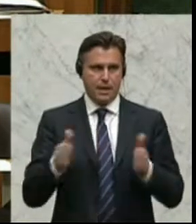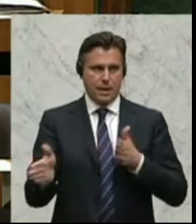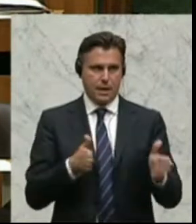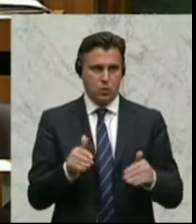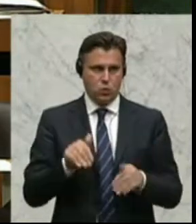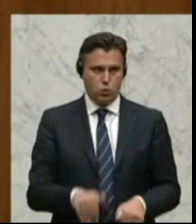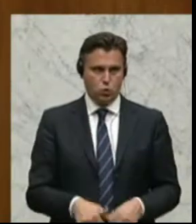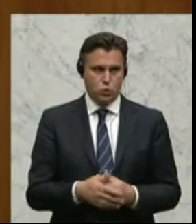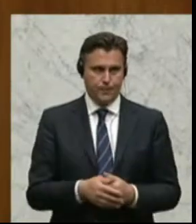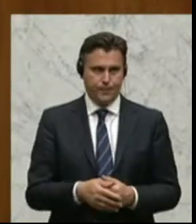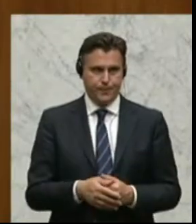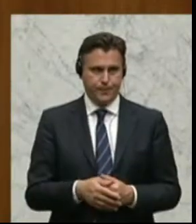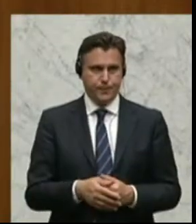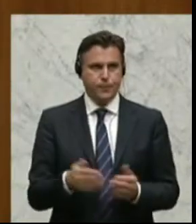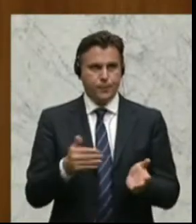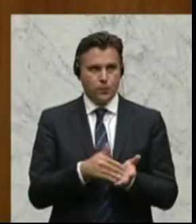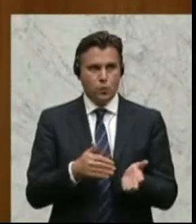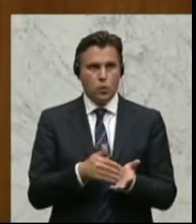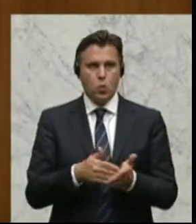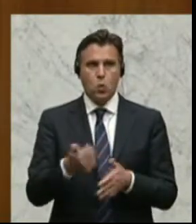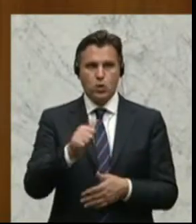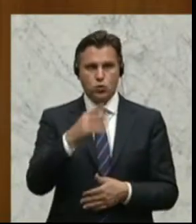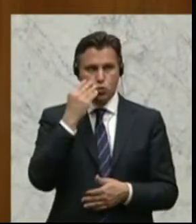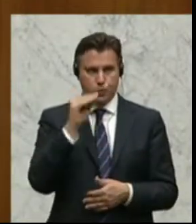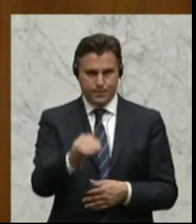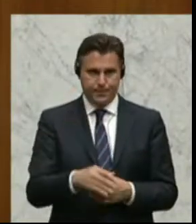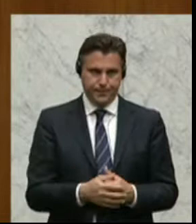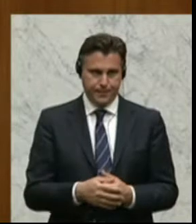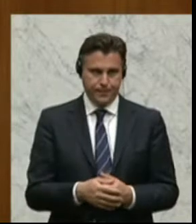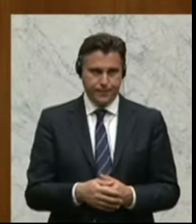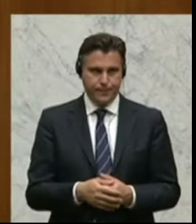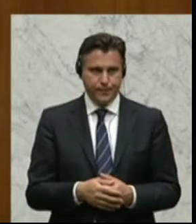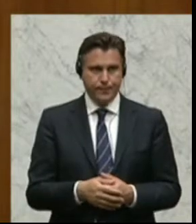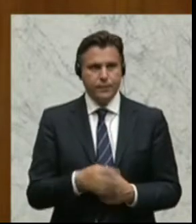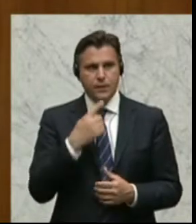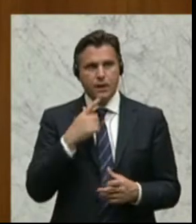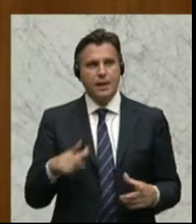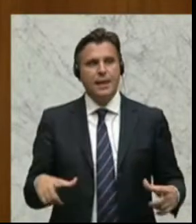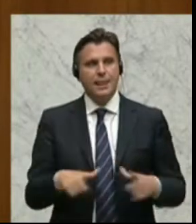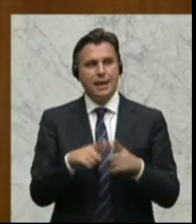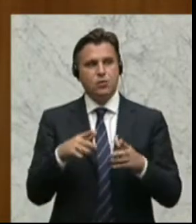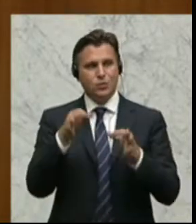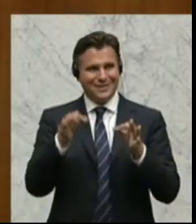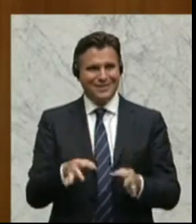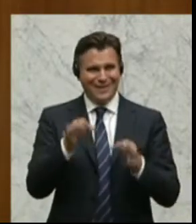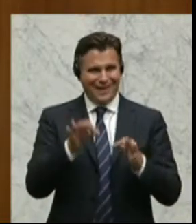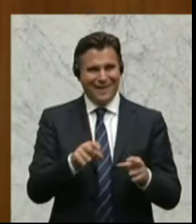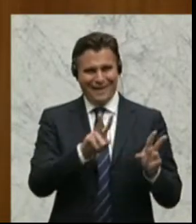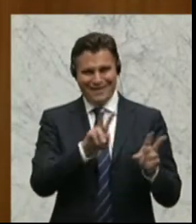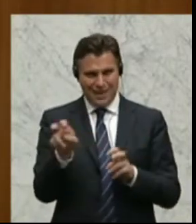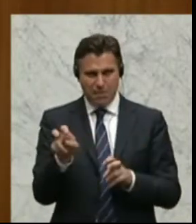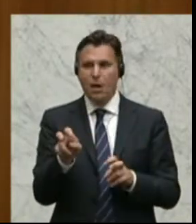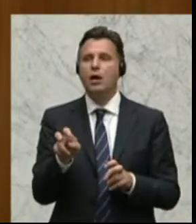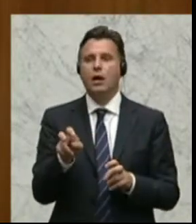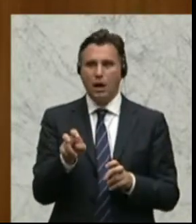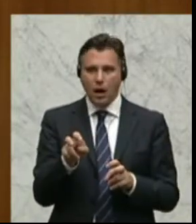Und ich sage noch eines gleich dazu. Wenn wir von Leistungsträgern reden, dann müssen wir auch die als Leistungsträger bezeichnen,